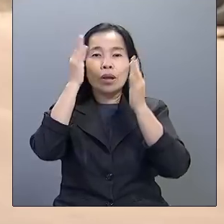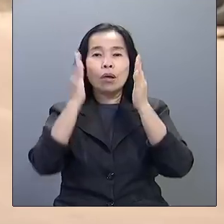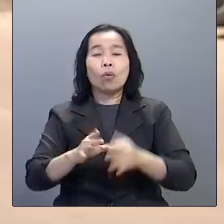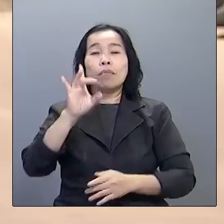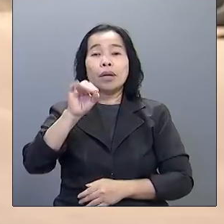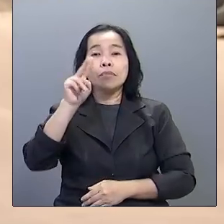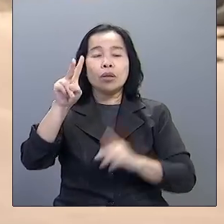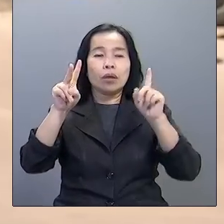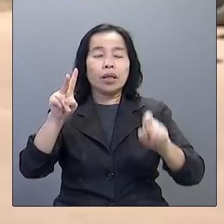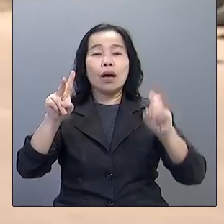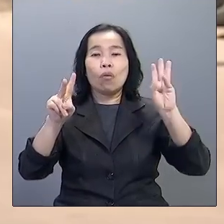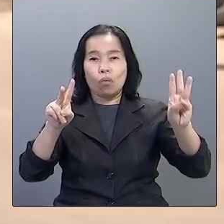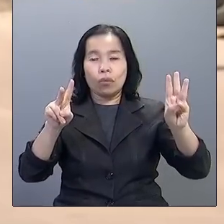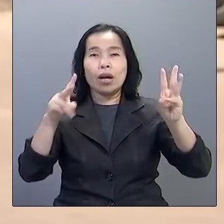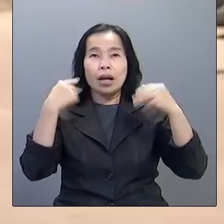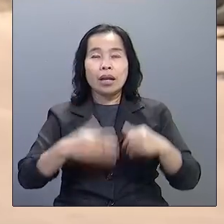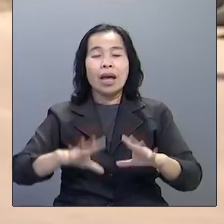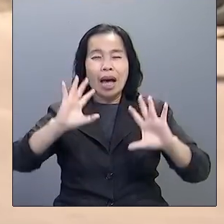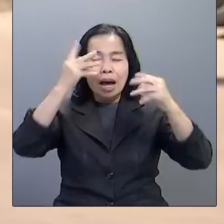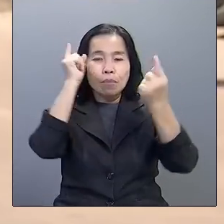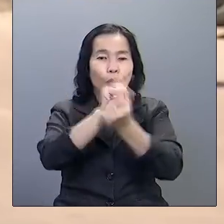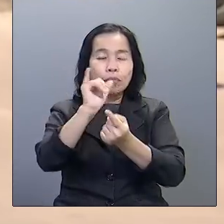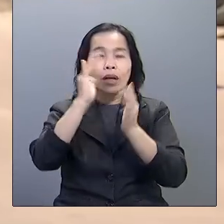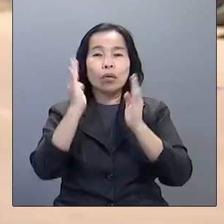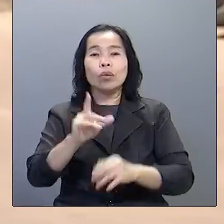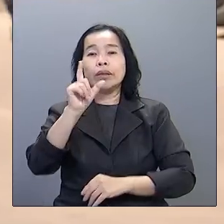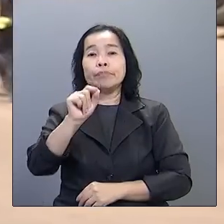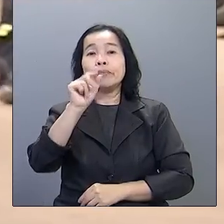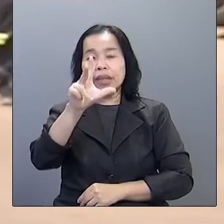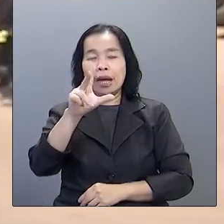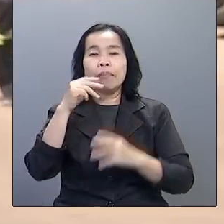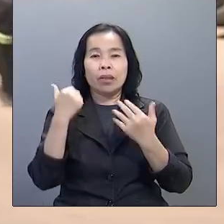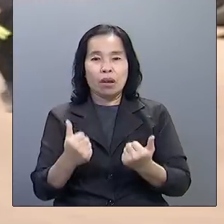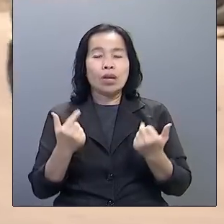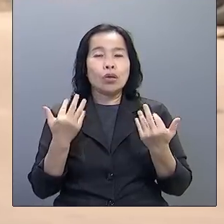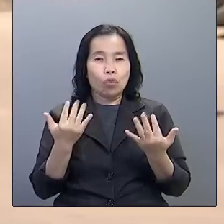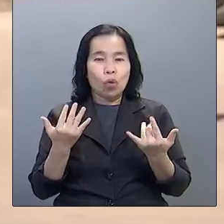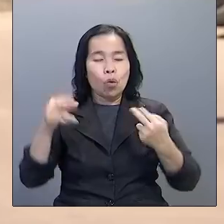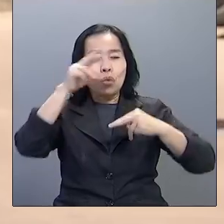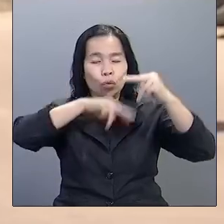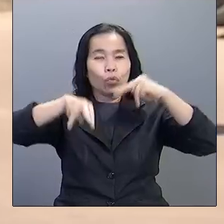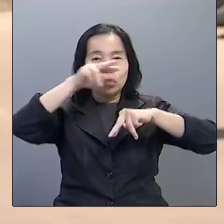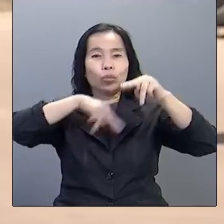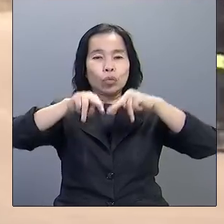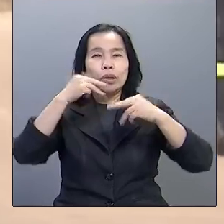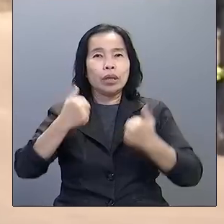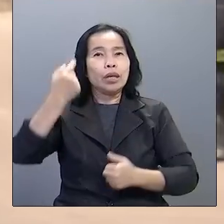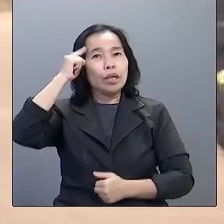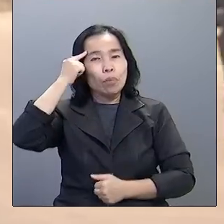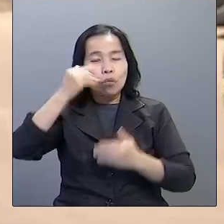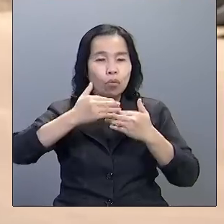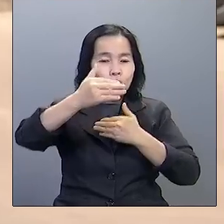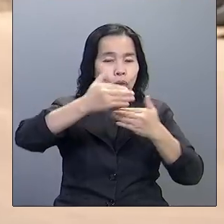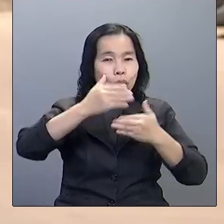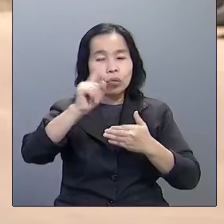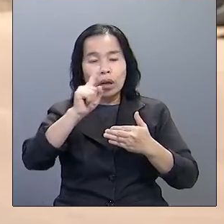เสียชีวิต6คนและยังสูญหายอีก23คนยังต้องติดตามภารกิจการค้นหาหลังจากนี้ครับว่าจะออกไปในทิศทางใ